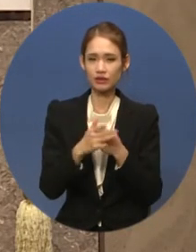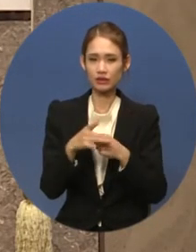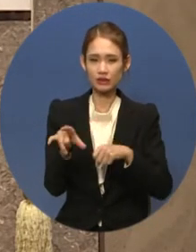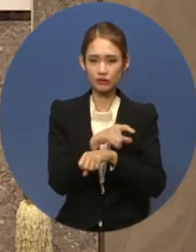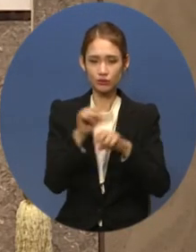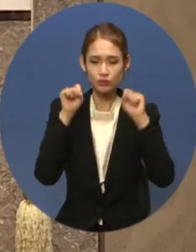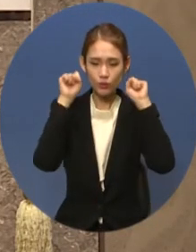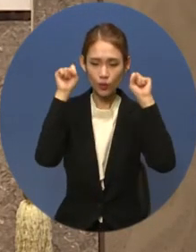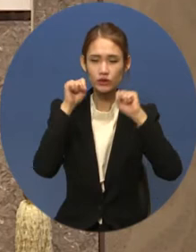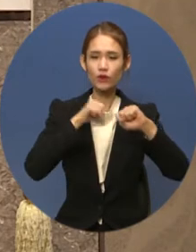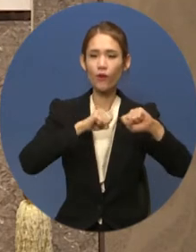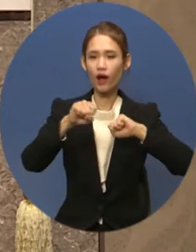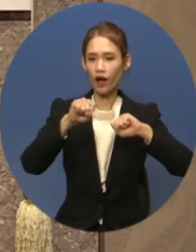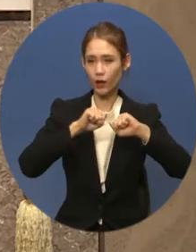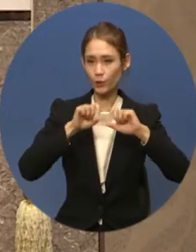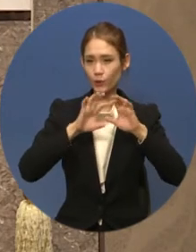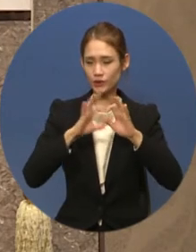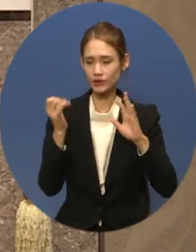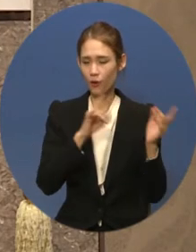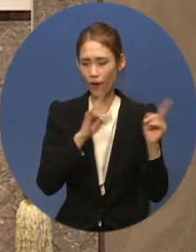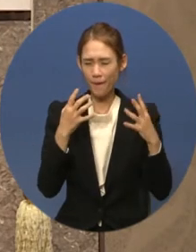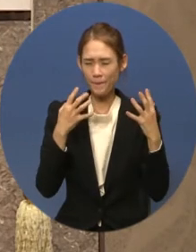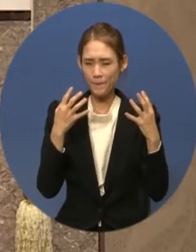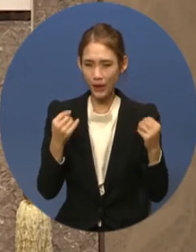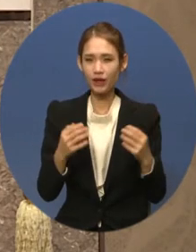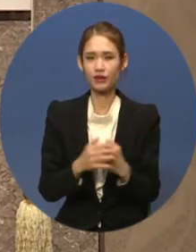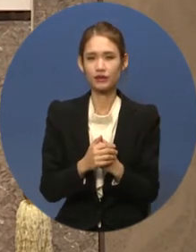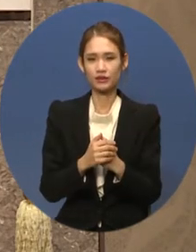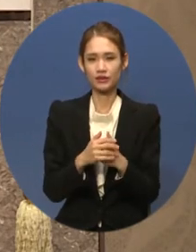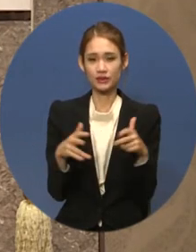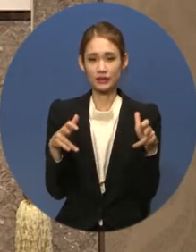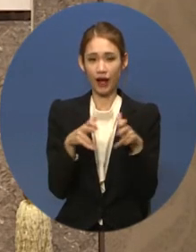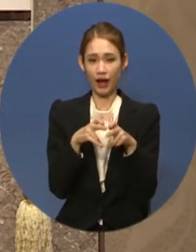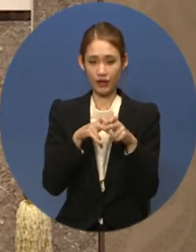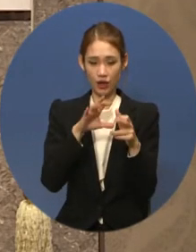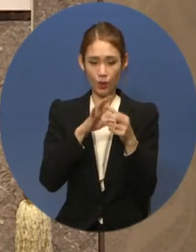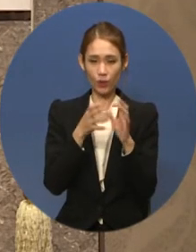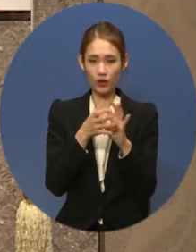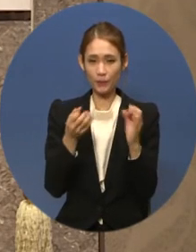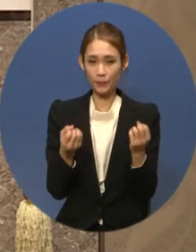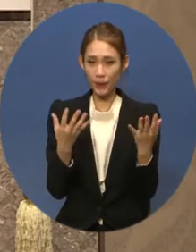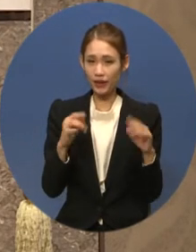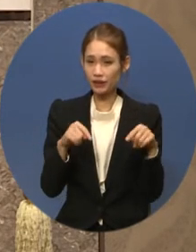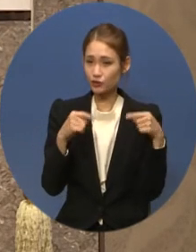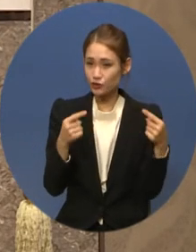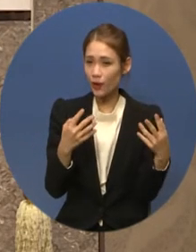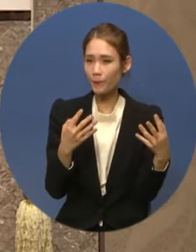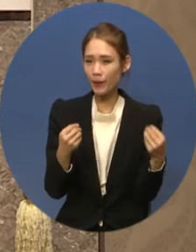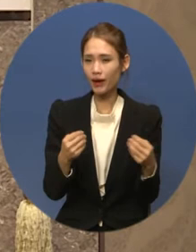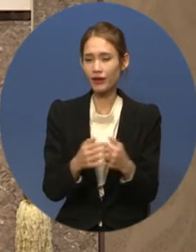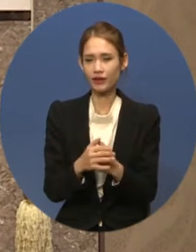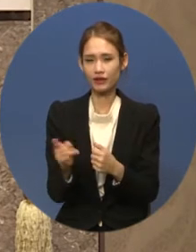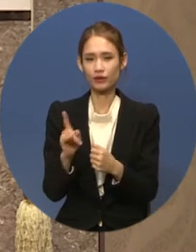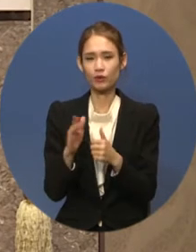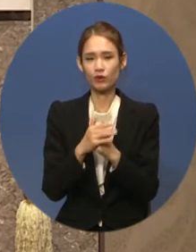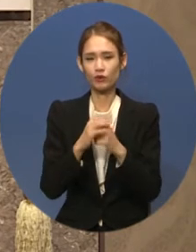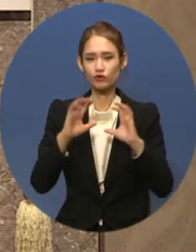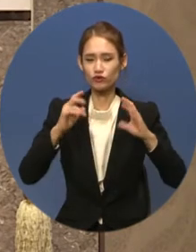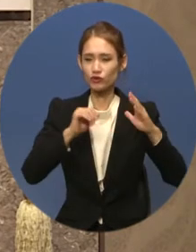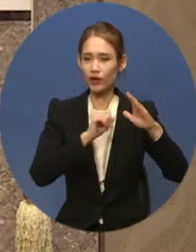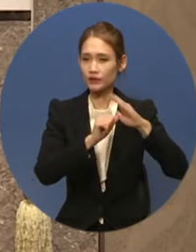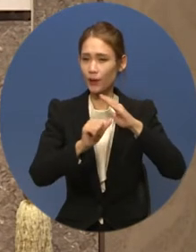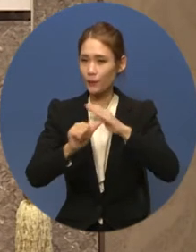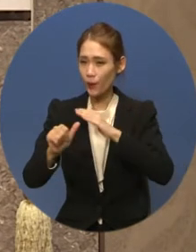활동을 통해서 재화를 많이 하십니다 장애인 올림픽에 도 많이 출전하고 계시거든요 이 그래서 국가대표 선수들이